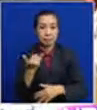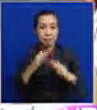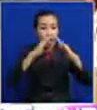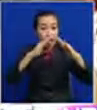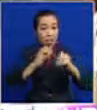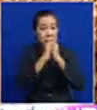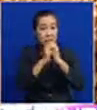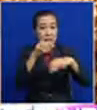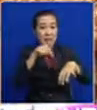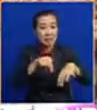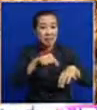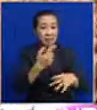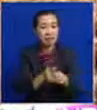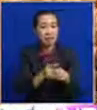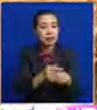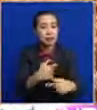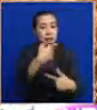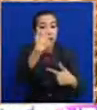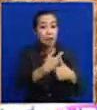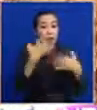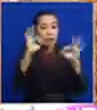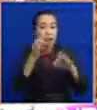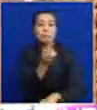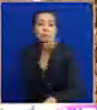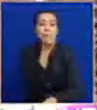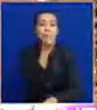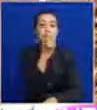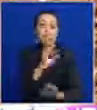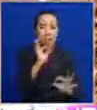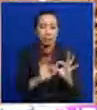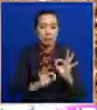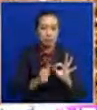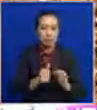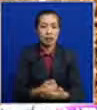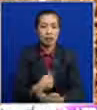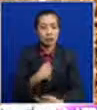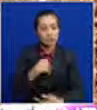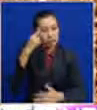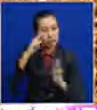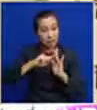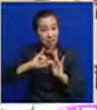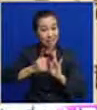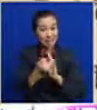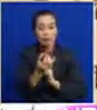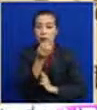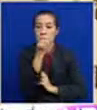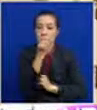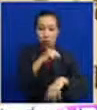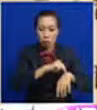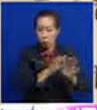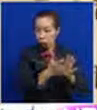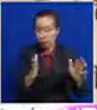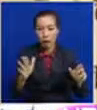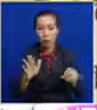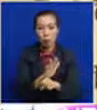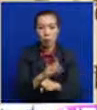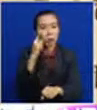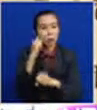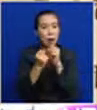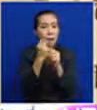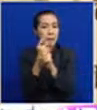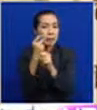งทานแล้วค่ะเพื่อที่จะช่วยประหยัดเงินไปได้ทั้งนี้ค่ะตนเองก็ตั้งใจที่จะกินเจให้ครบกำหนดเพราะว่ากินเป็นประจำทุกปีเพรา